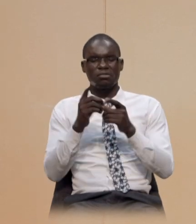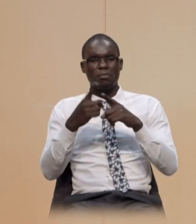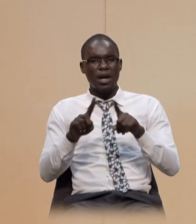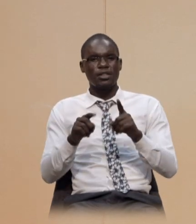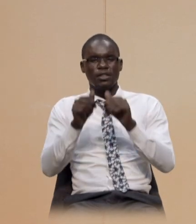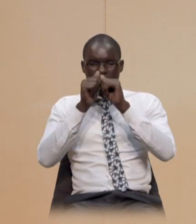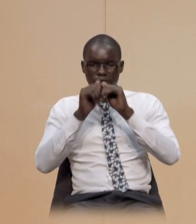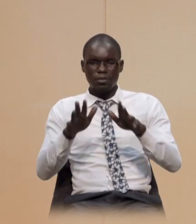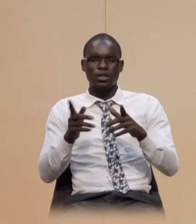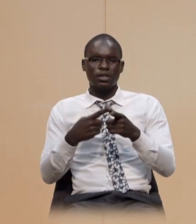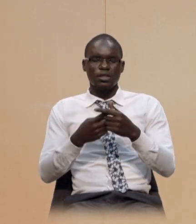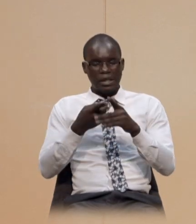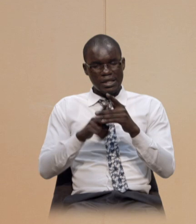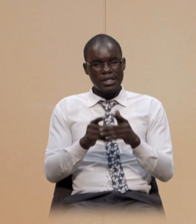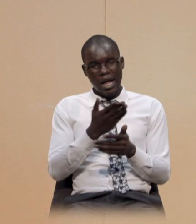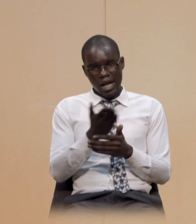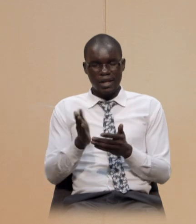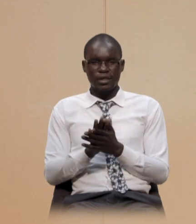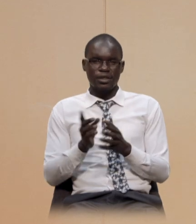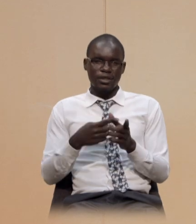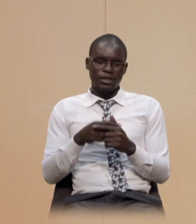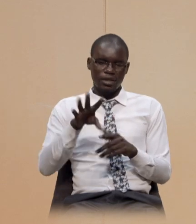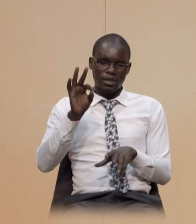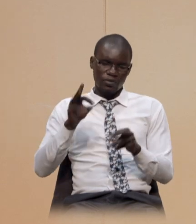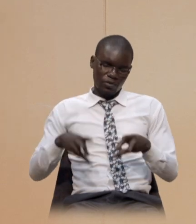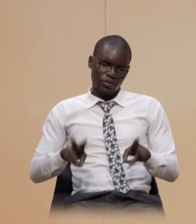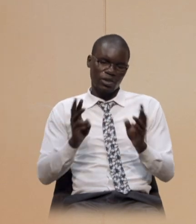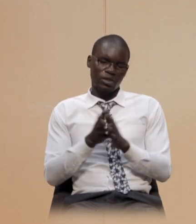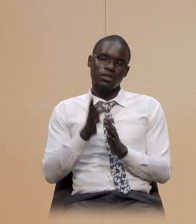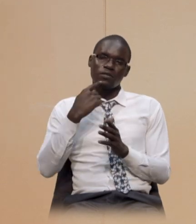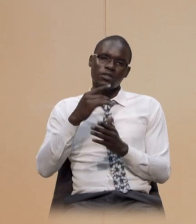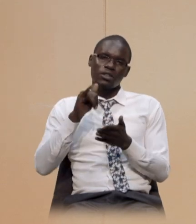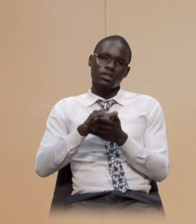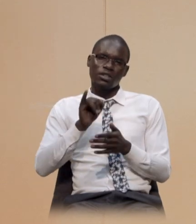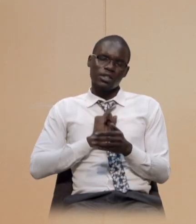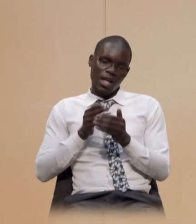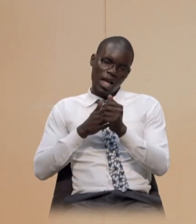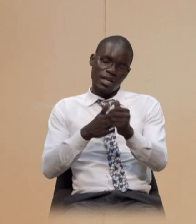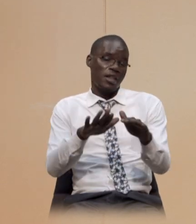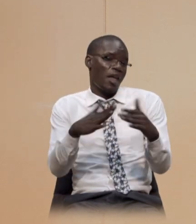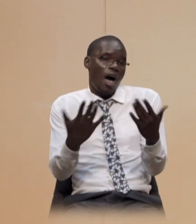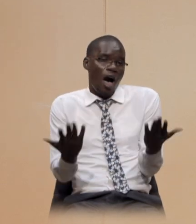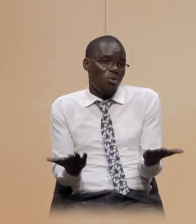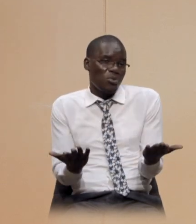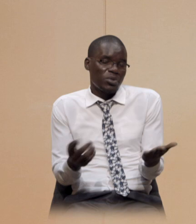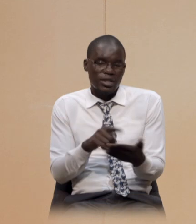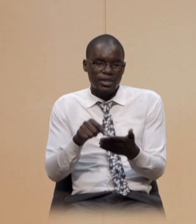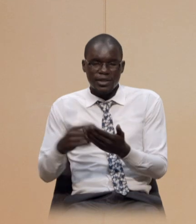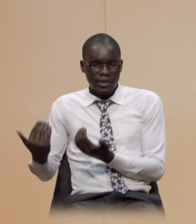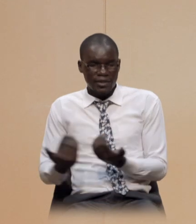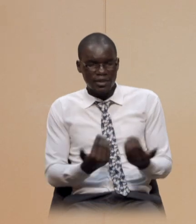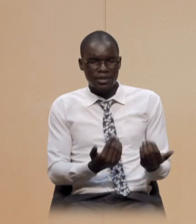mibaraka. Alafu uanze hapo sasa kutafuta njia ya kwamba nitawaongozaje hao watoto